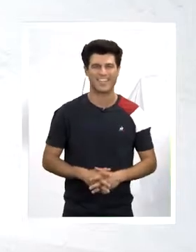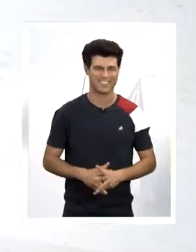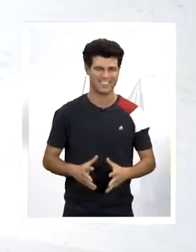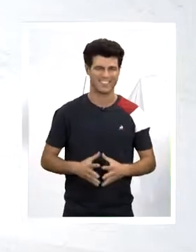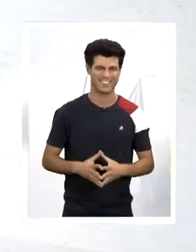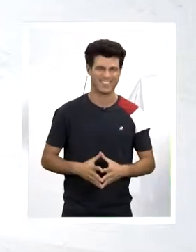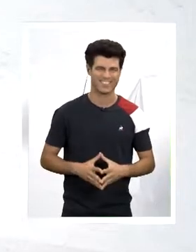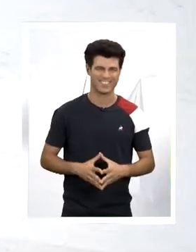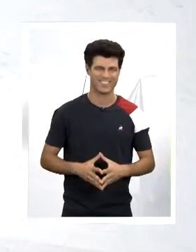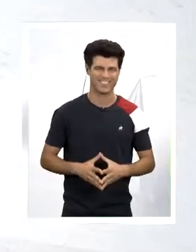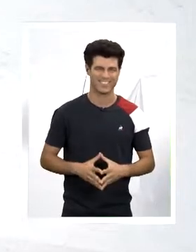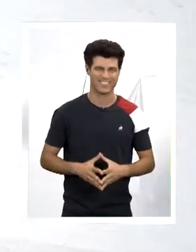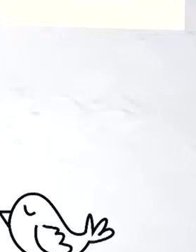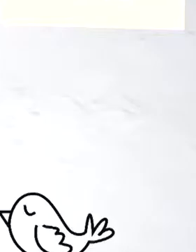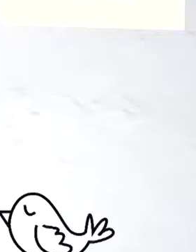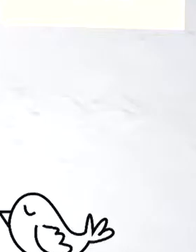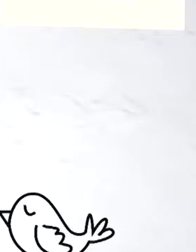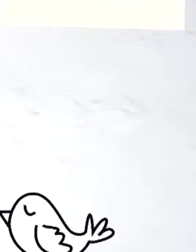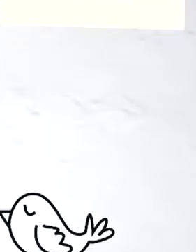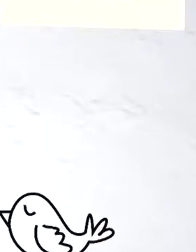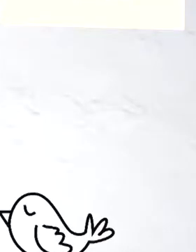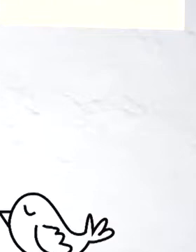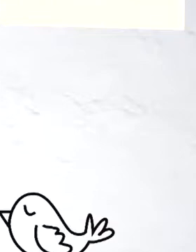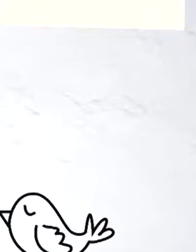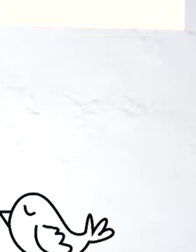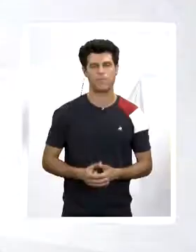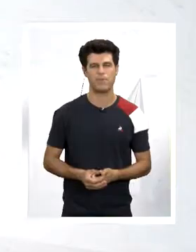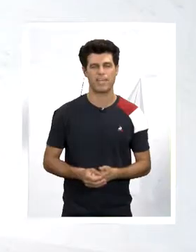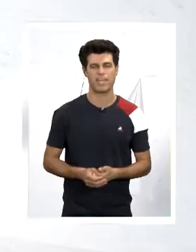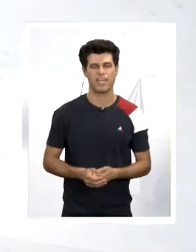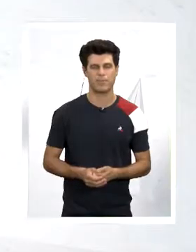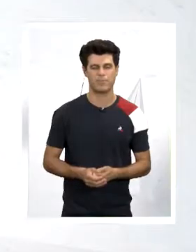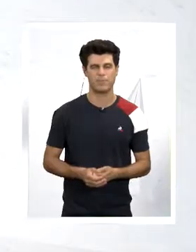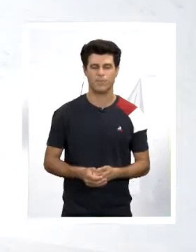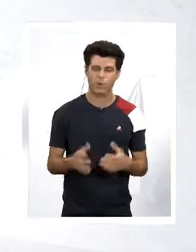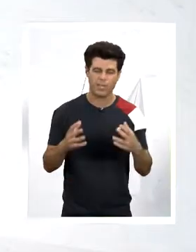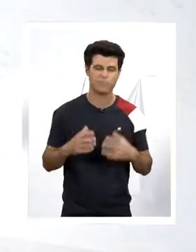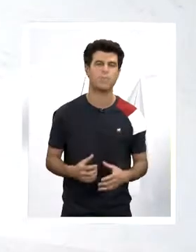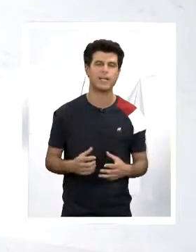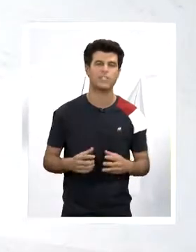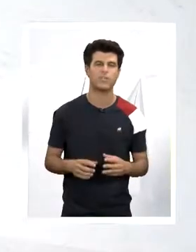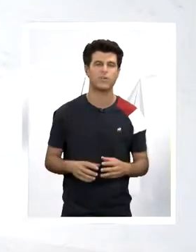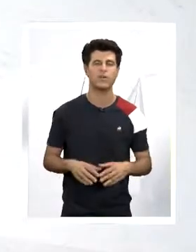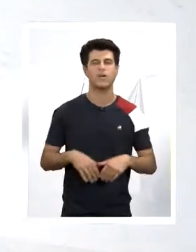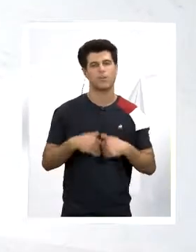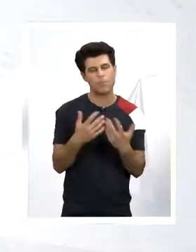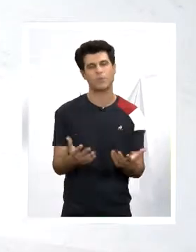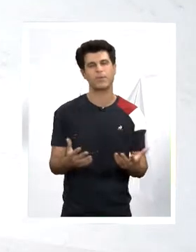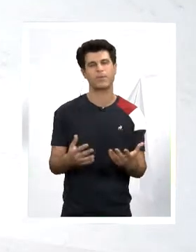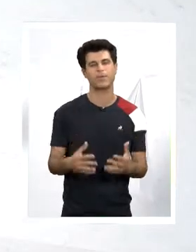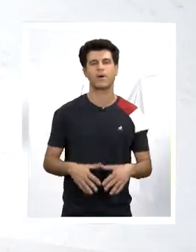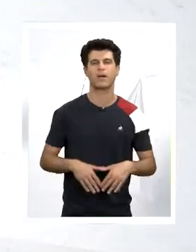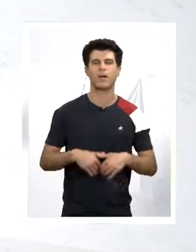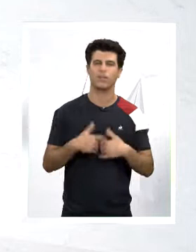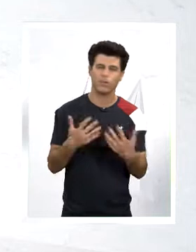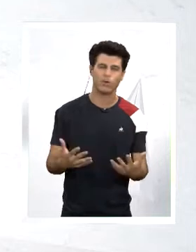שרלה. שלום, שלום, טל. ספרי לי קודם כל מה שלומך בימים האלה, הימים שבהם כל אחד בבית שלו לא פוגשים